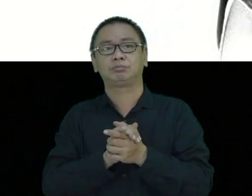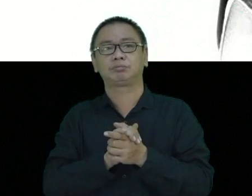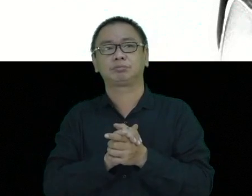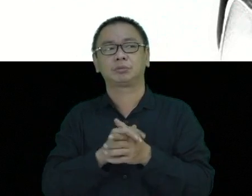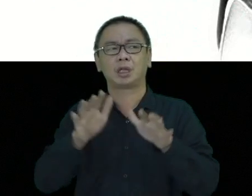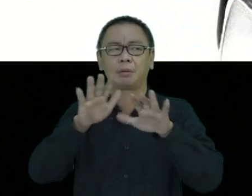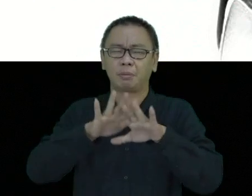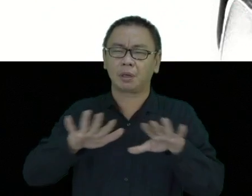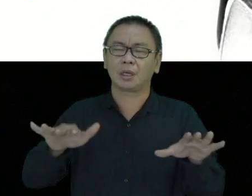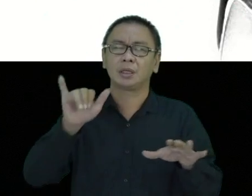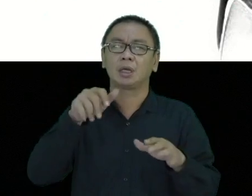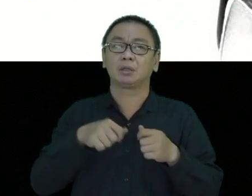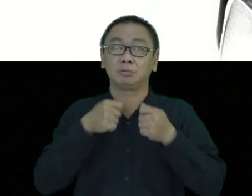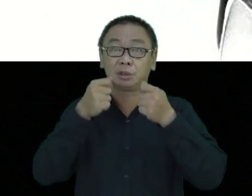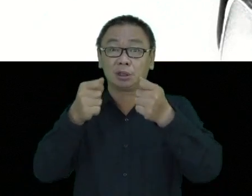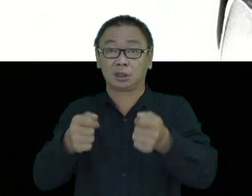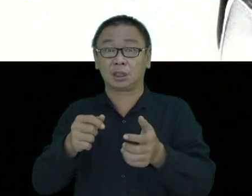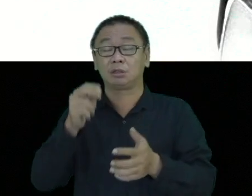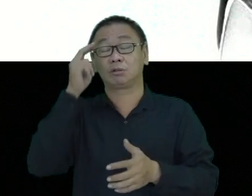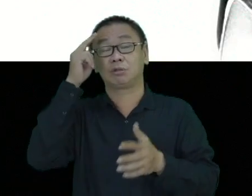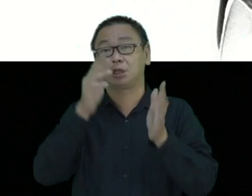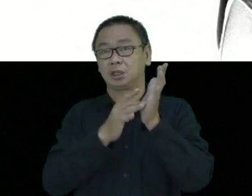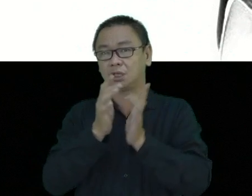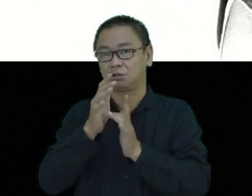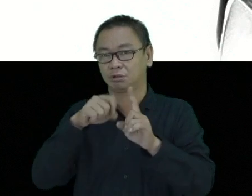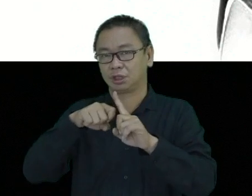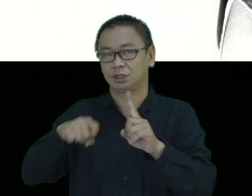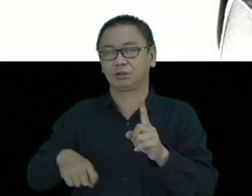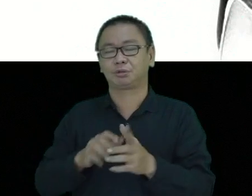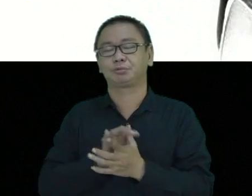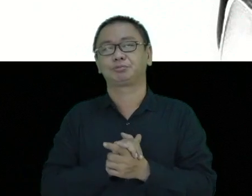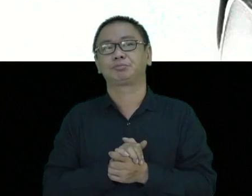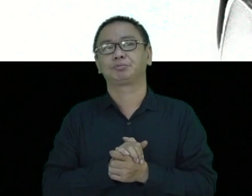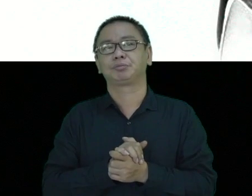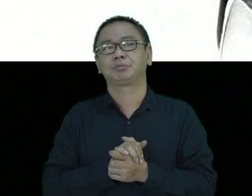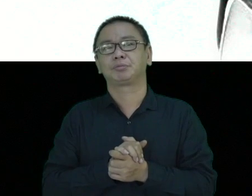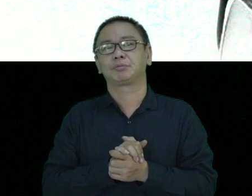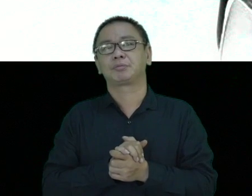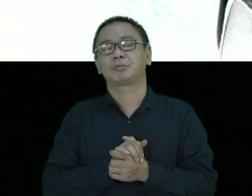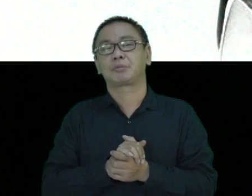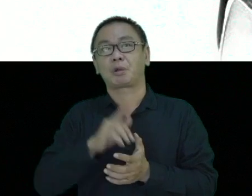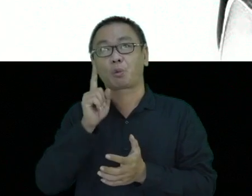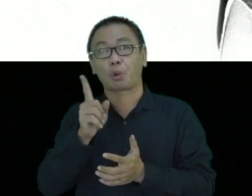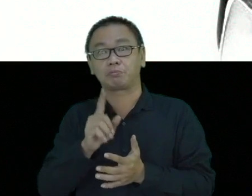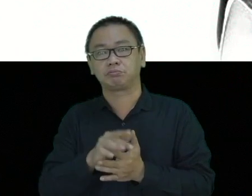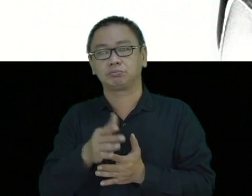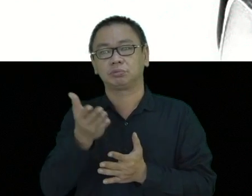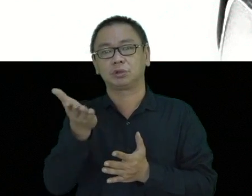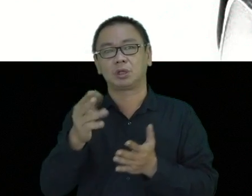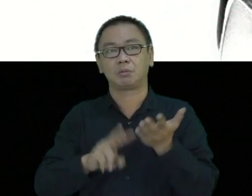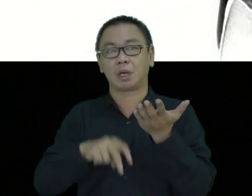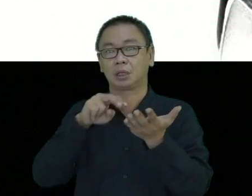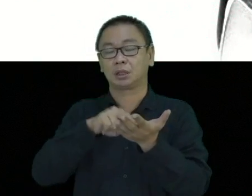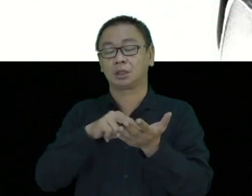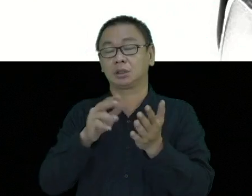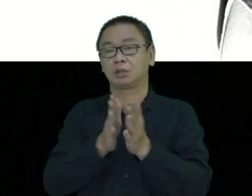damai yang diberikan kepada Tuhan Yesus Kristus. Bahwa dia bangkit dan dia berkuasa atas kematian.